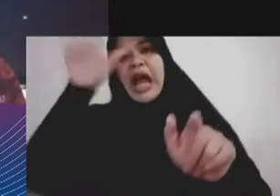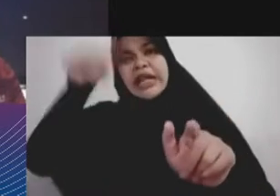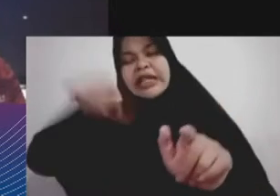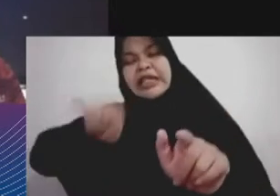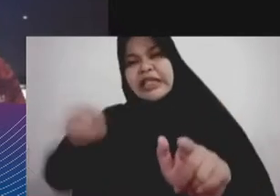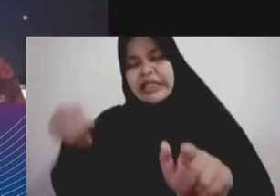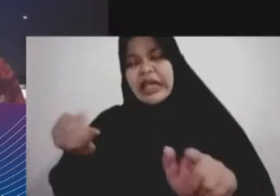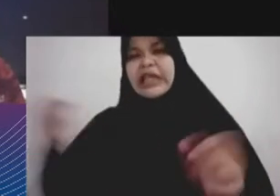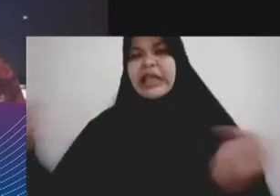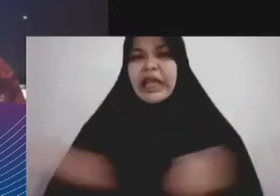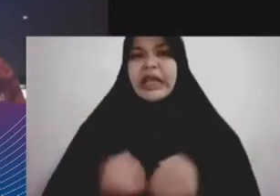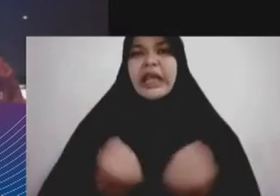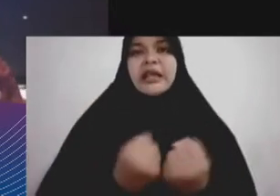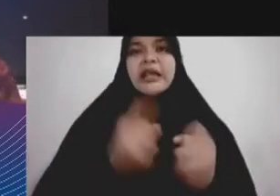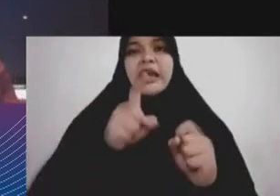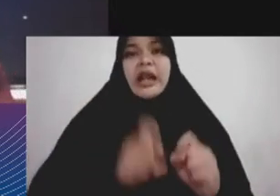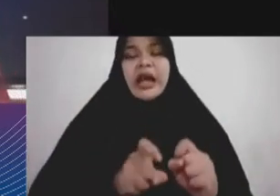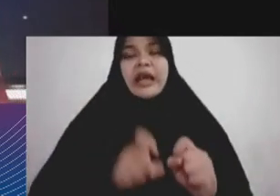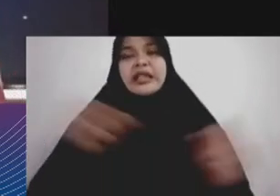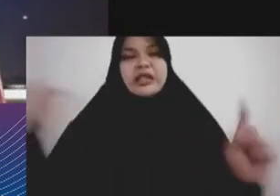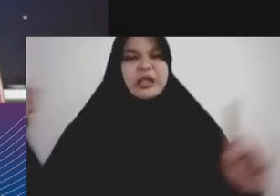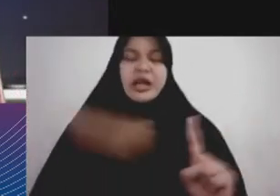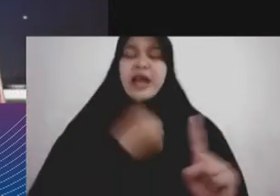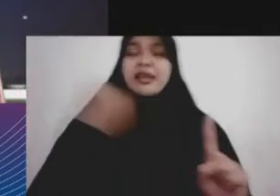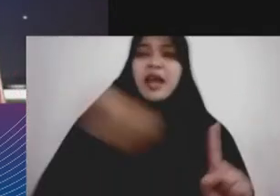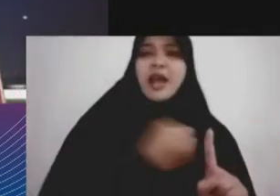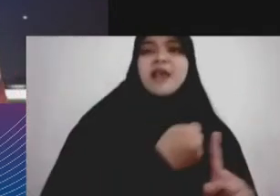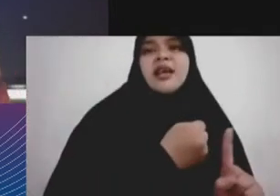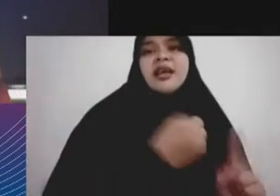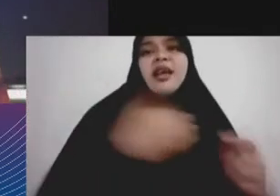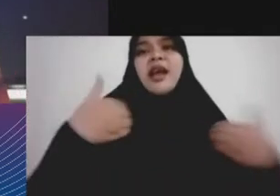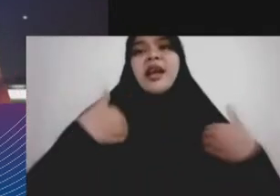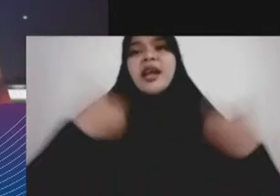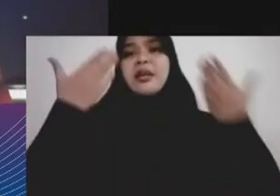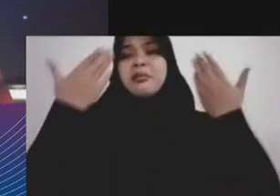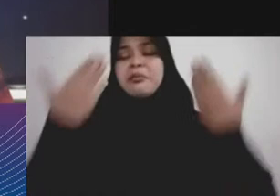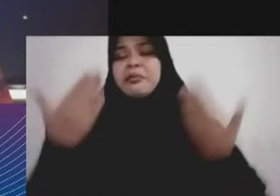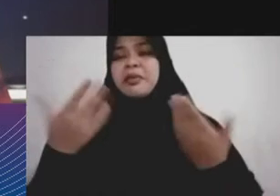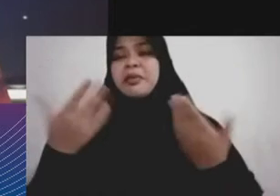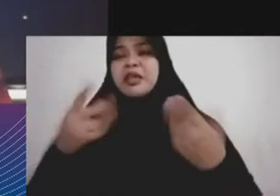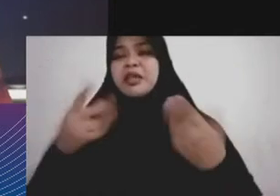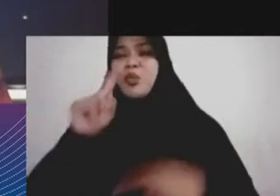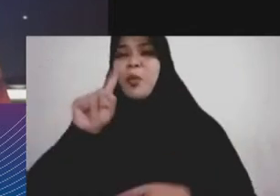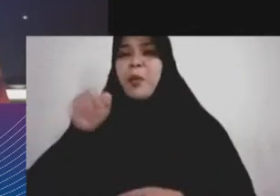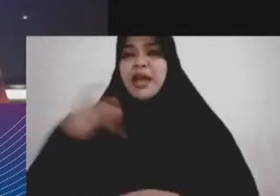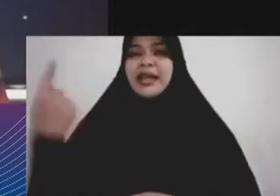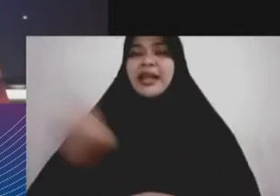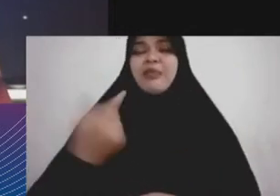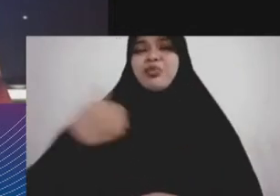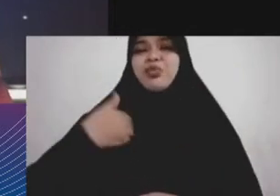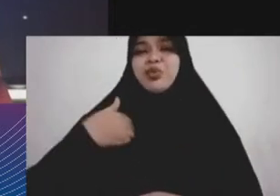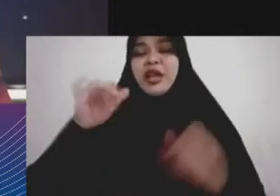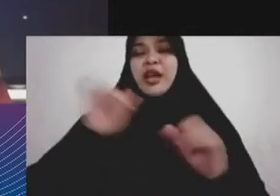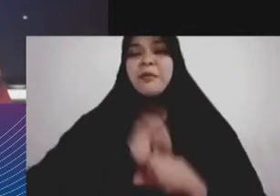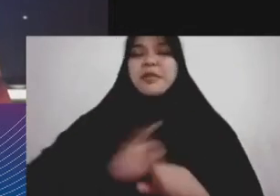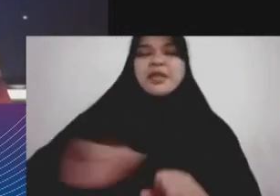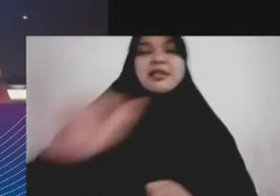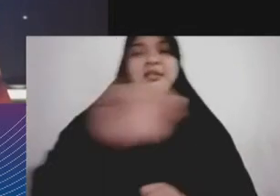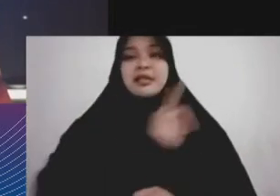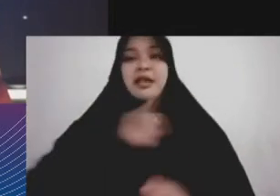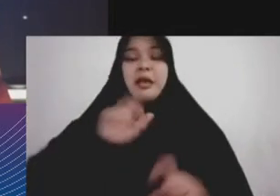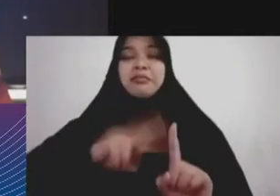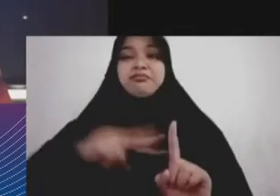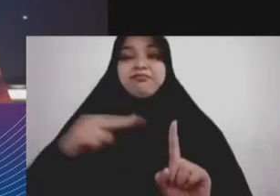menjadi tantangan dari konteks kekerasan-kekerasan yang ada, supaya kita punya persamaan paradigma. Nah, tapi syukur hari ini